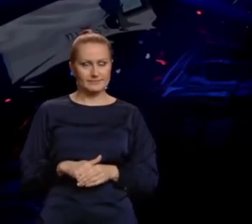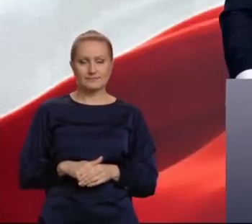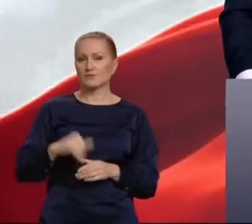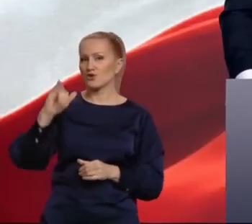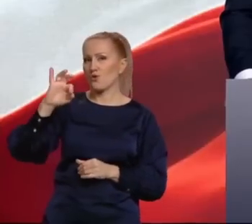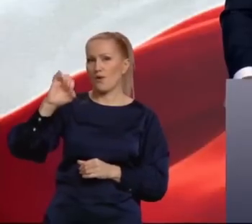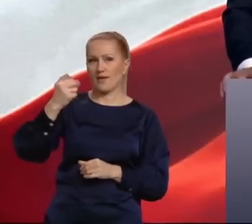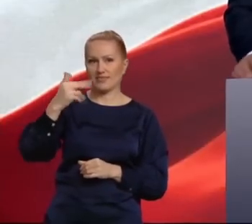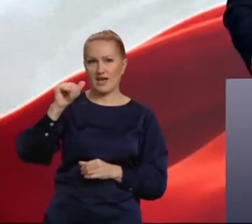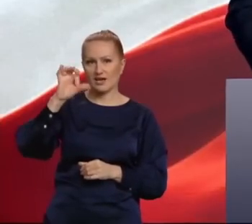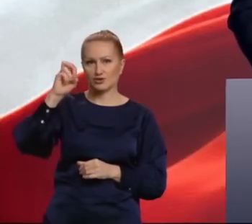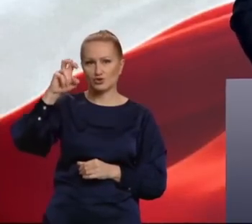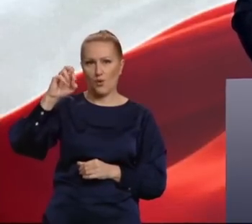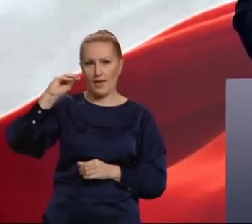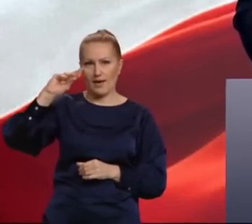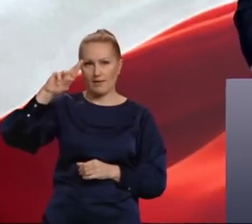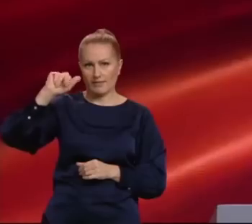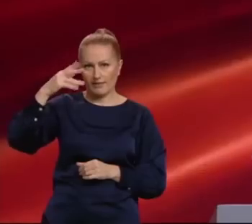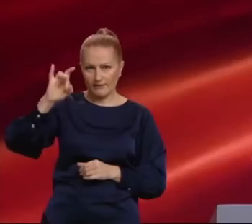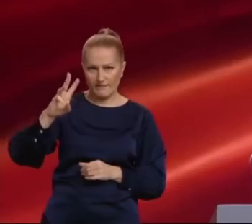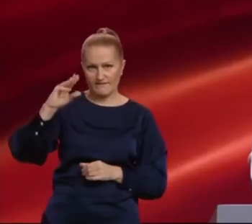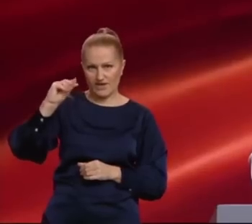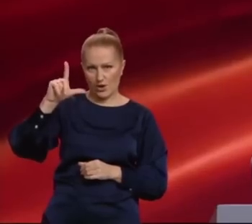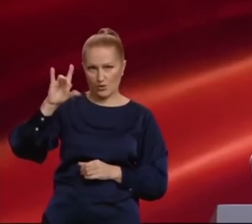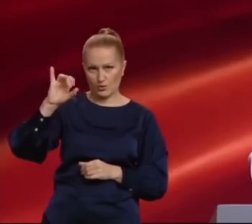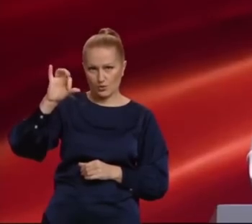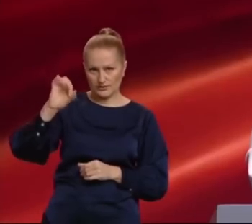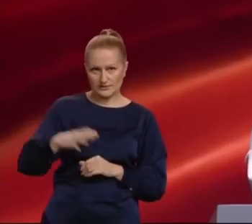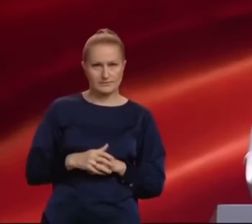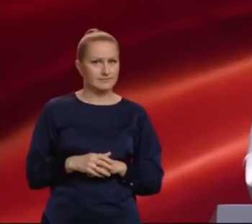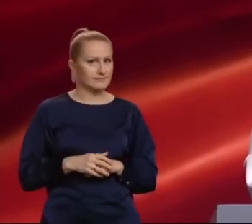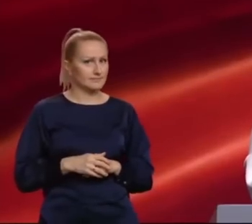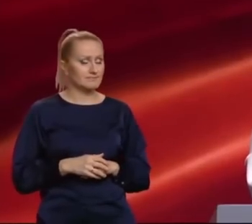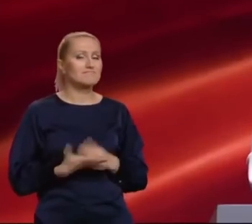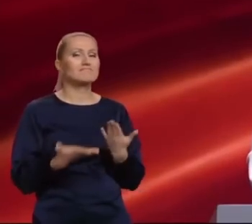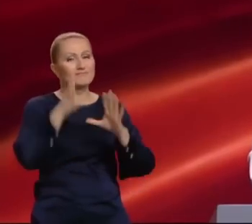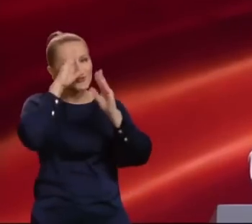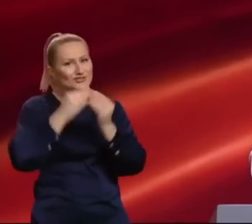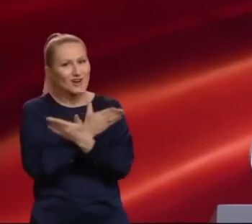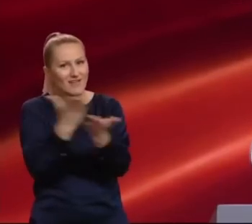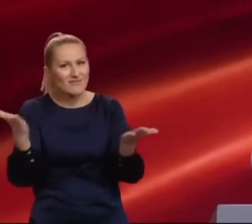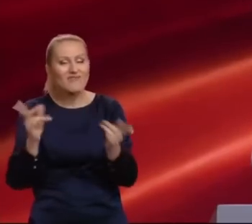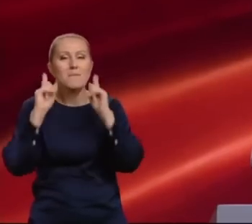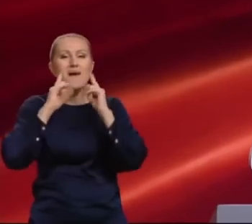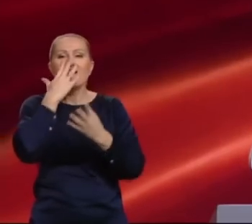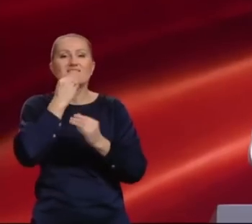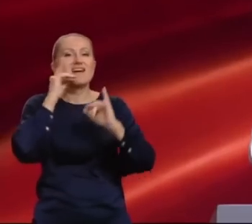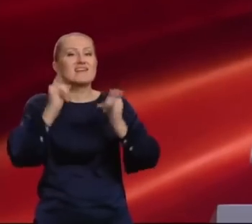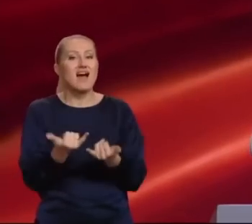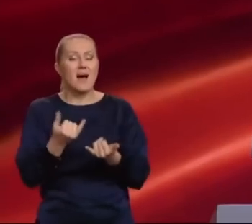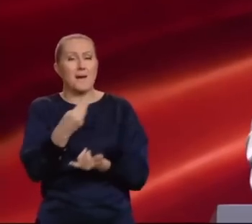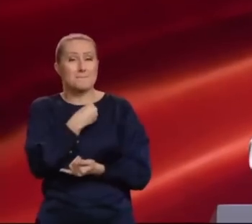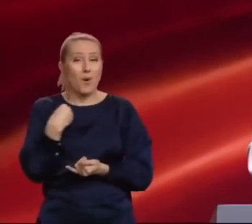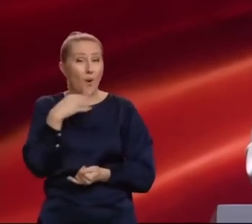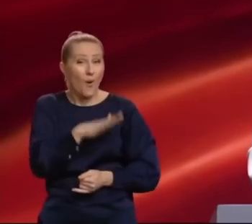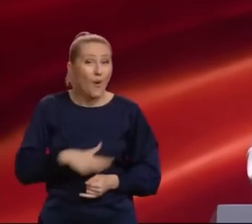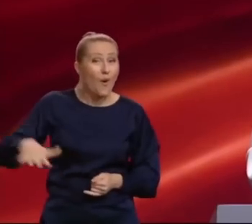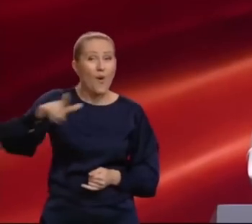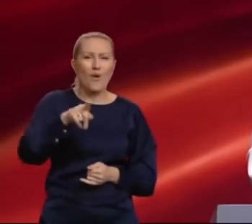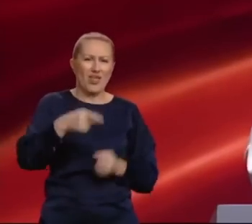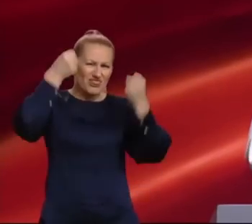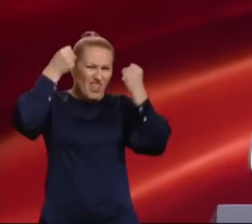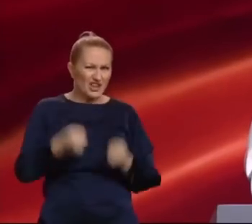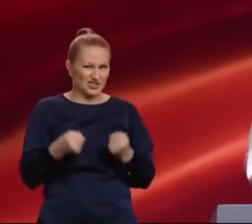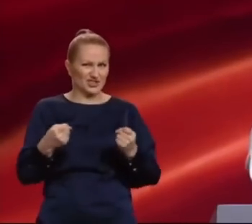Joanna Scheuring-Wielgus, bardzo proszę. Szanowni Państwo, prawda jest taka, że Polska jest krajem, który najciężej pracuje w